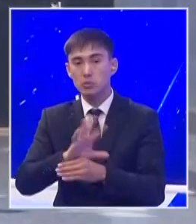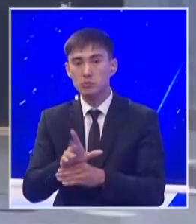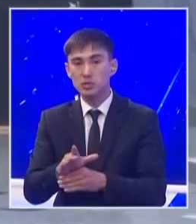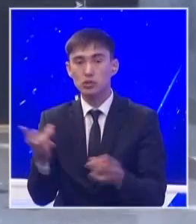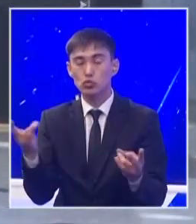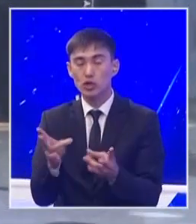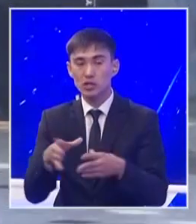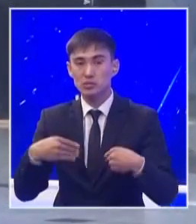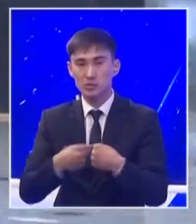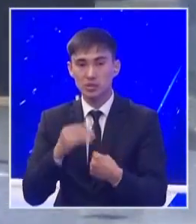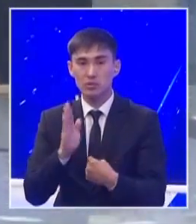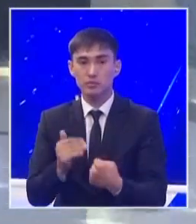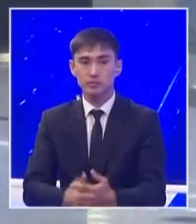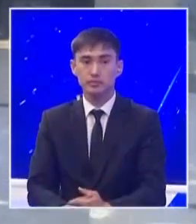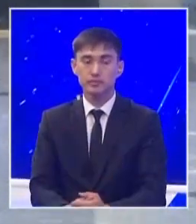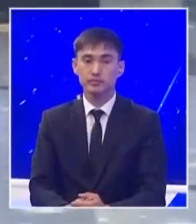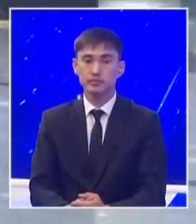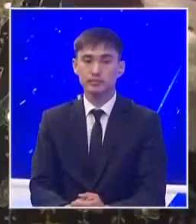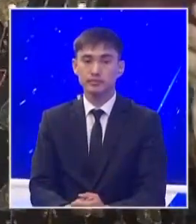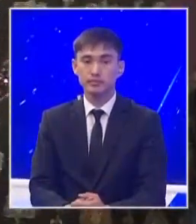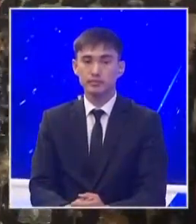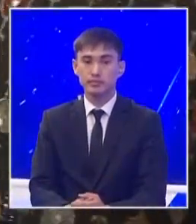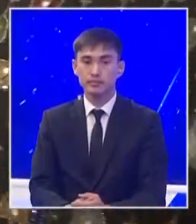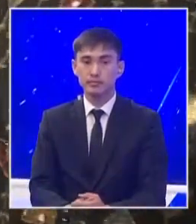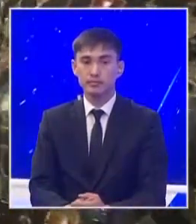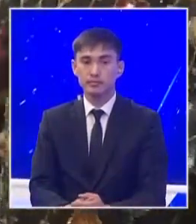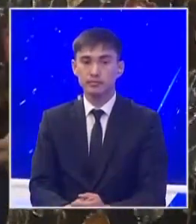и нуждающимся семьям.